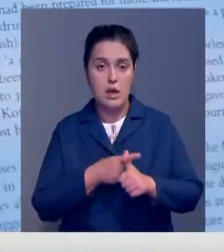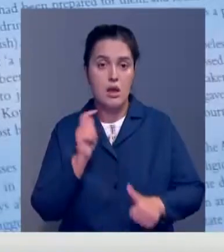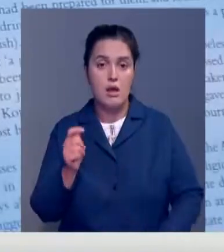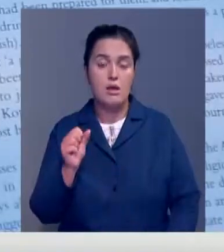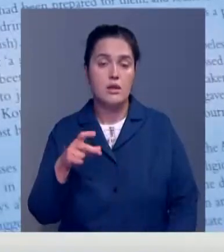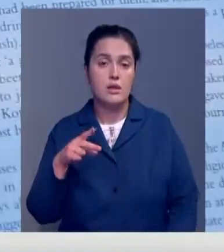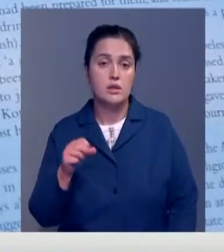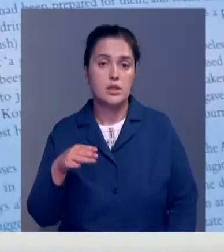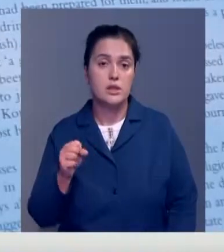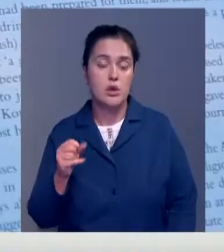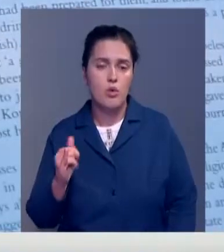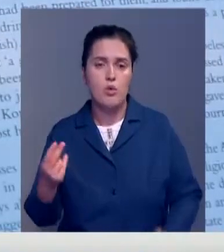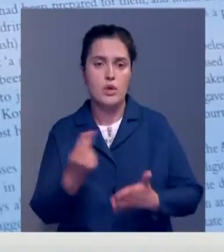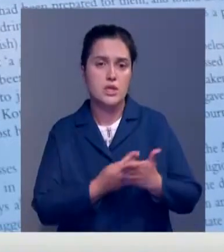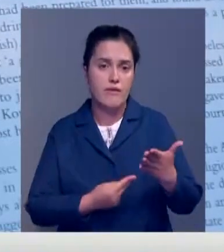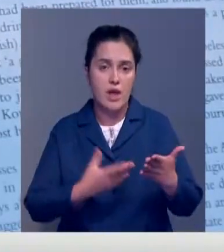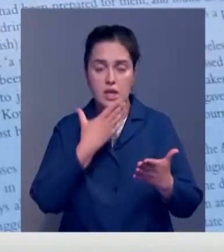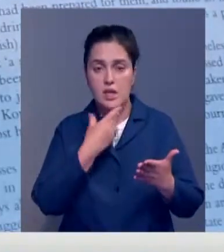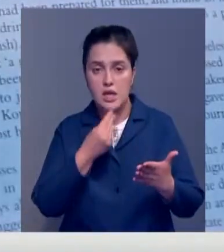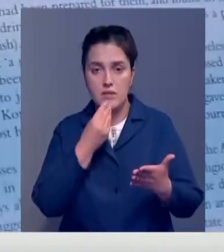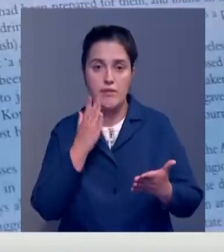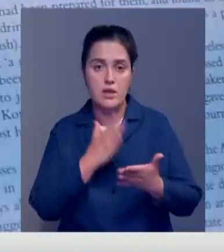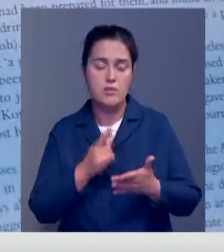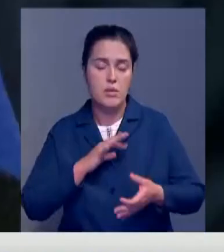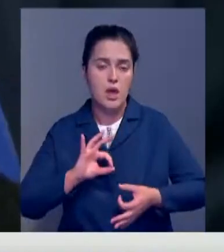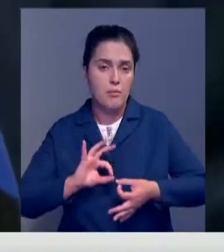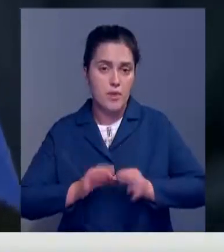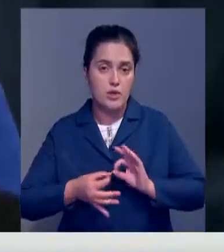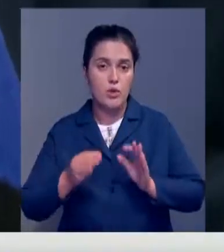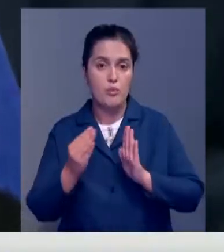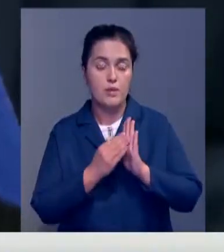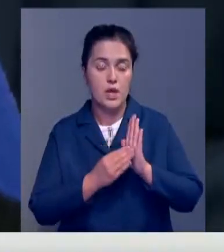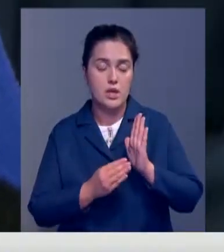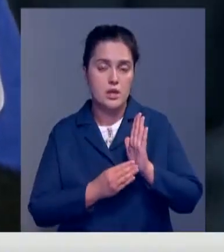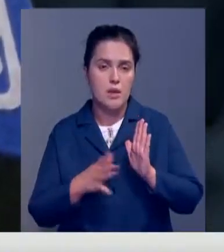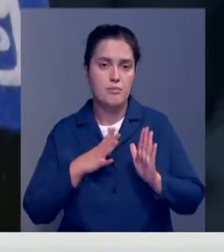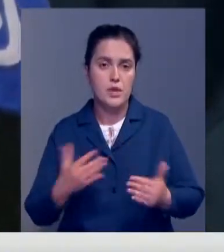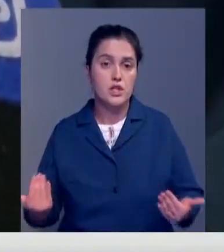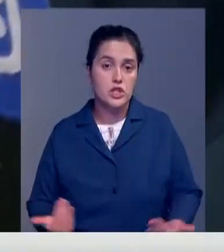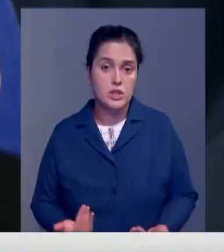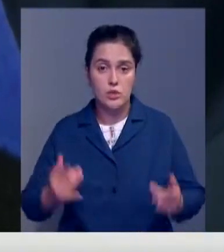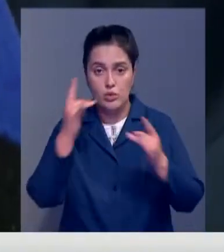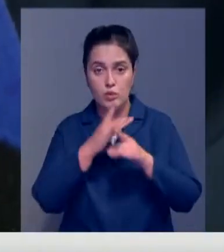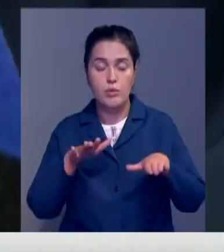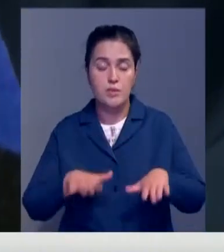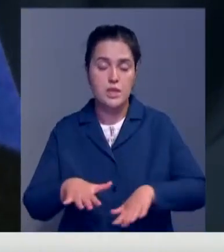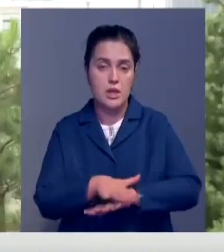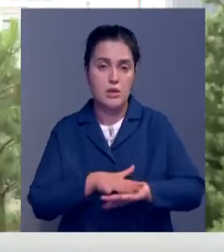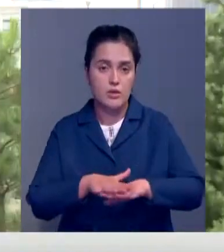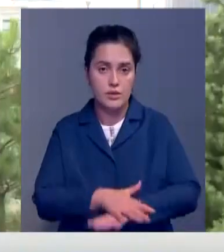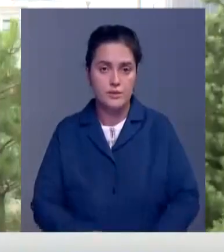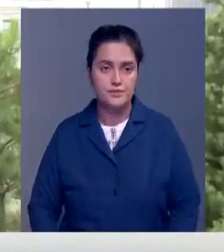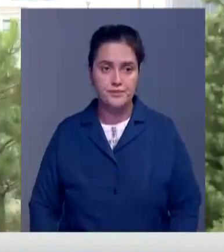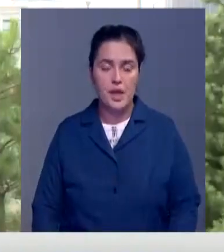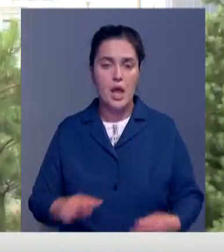Тамшублах. Томас рисовал красивые пейзажи и вел подробный дневник, в которых описывал быт и культуру местного народа. Перевод